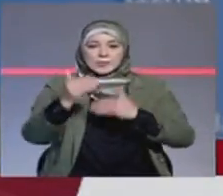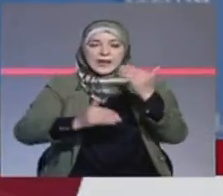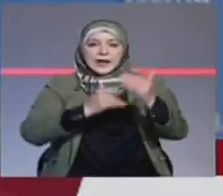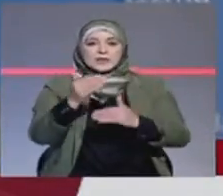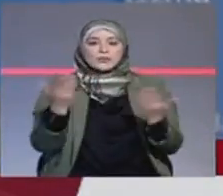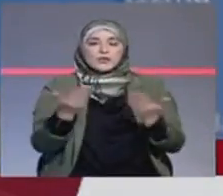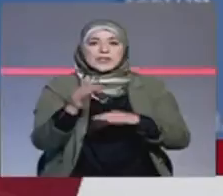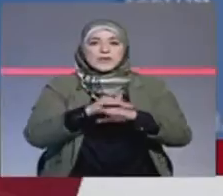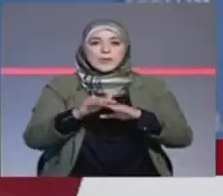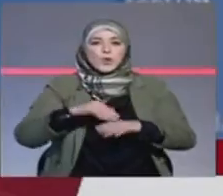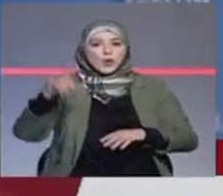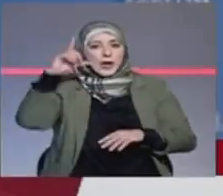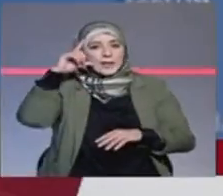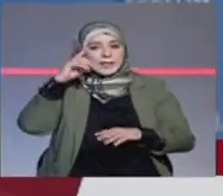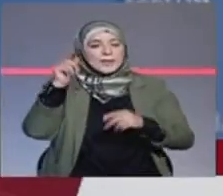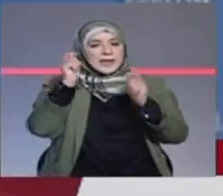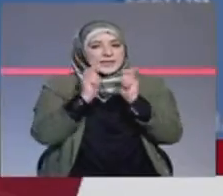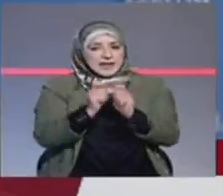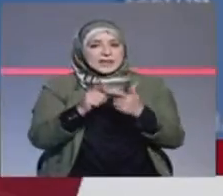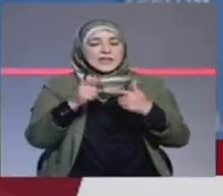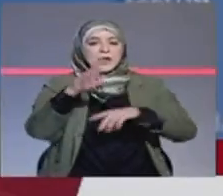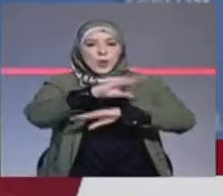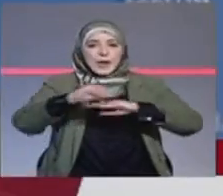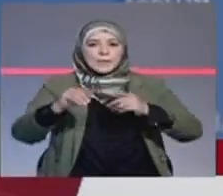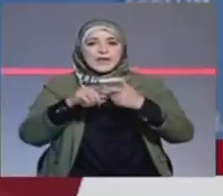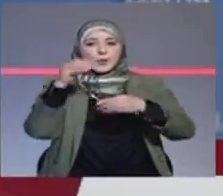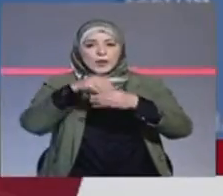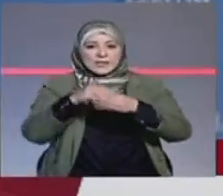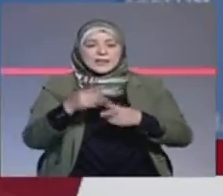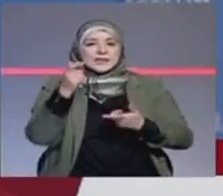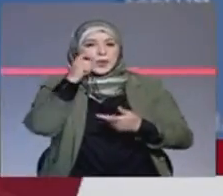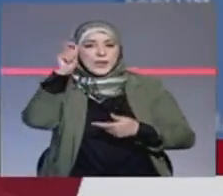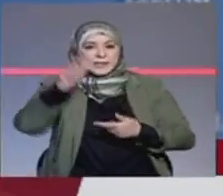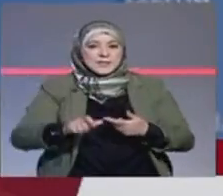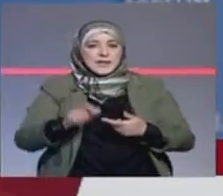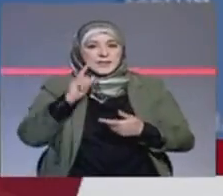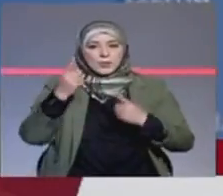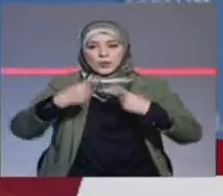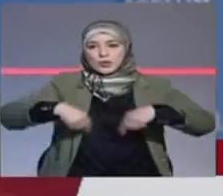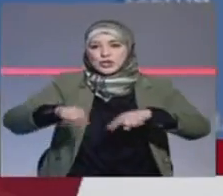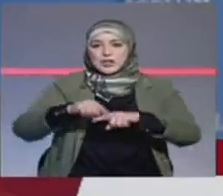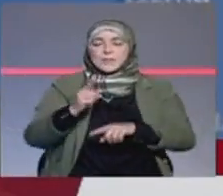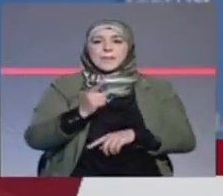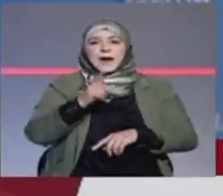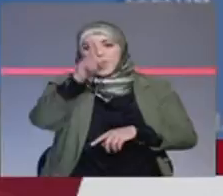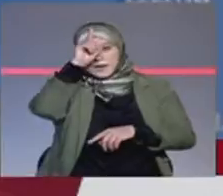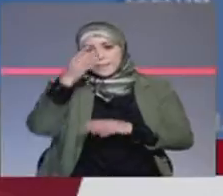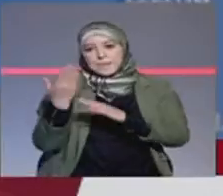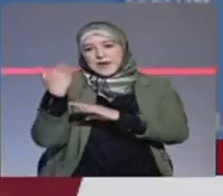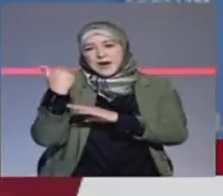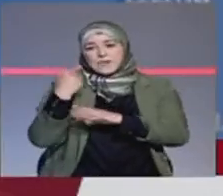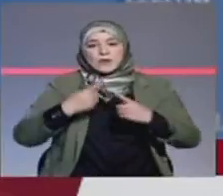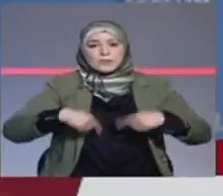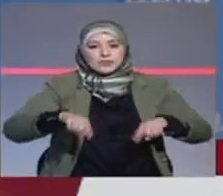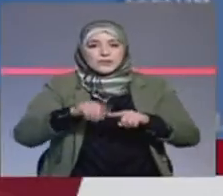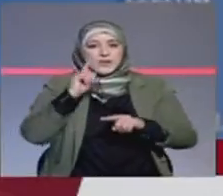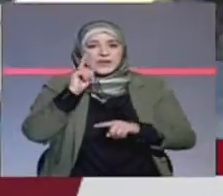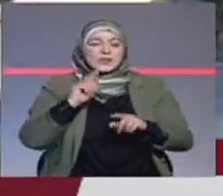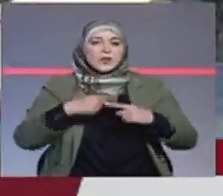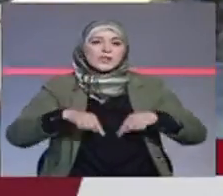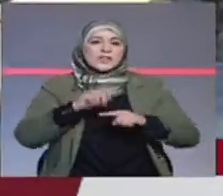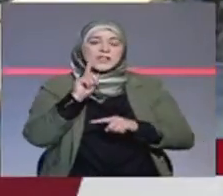في المسارات السياسية والأمنية والاقتصادية والإنسانية منذ اجتماع برلين الأخير الذي عقد في